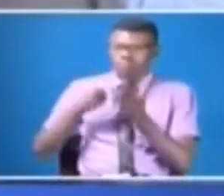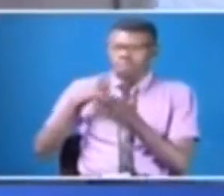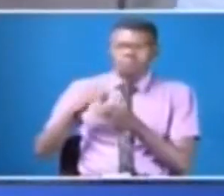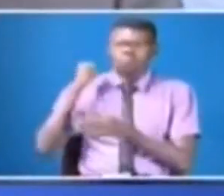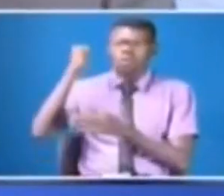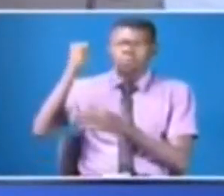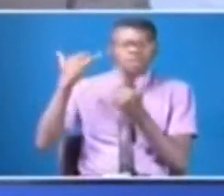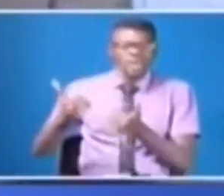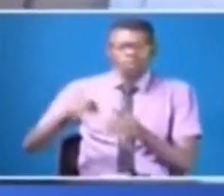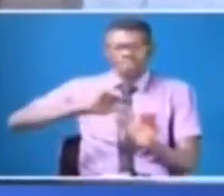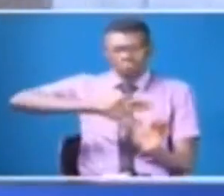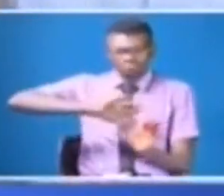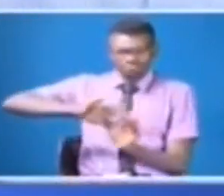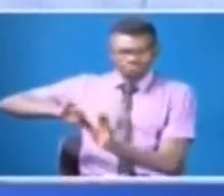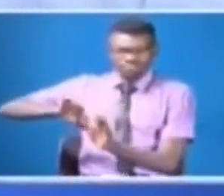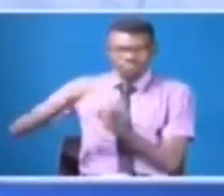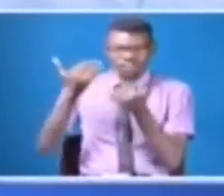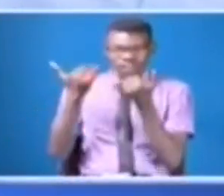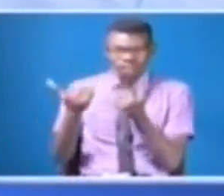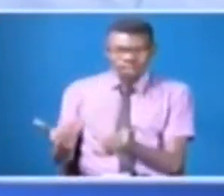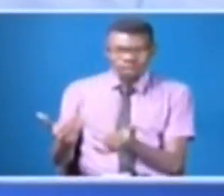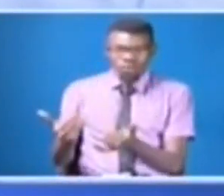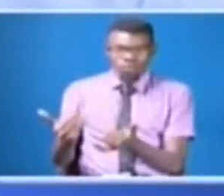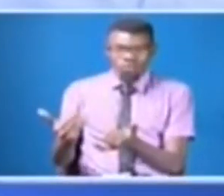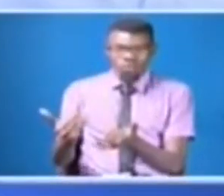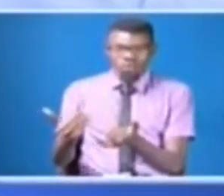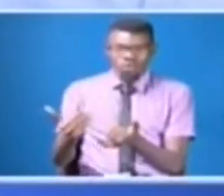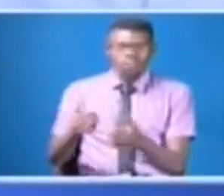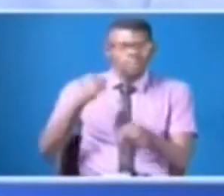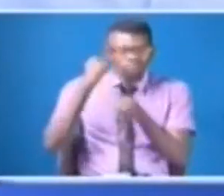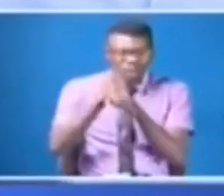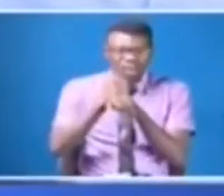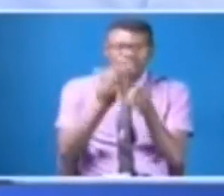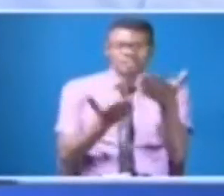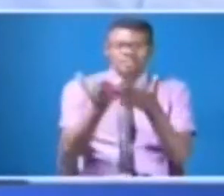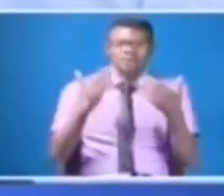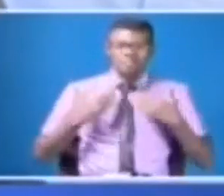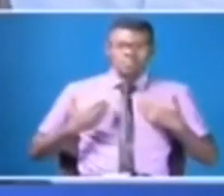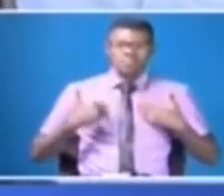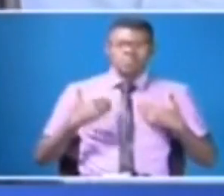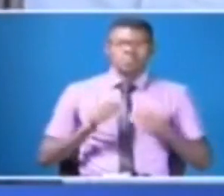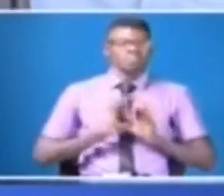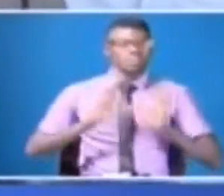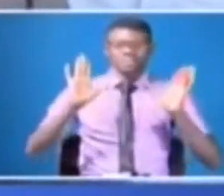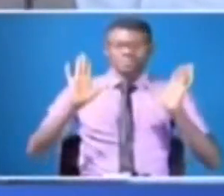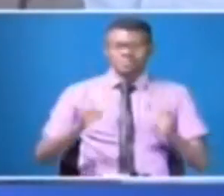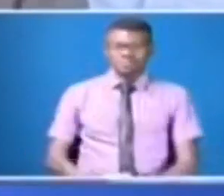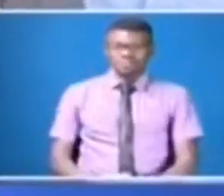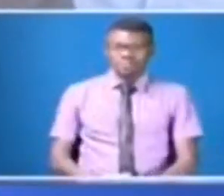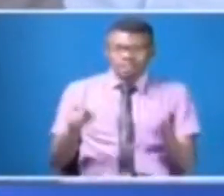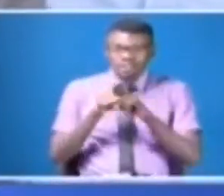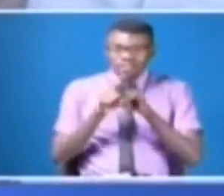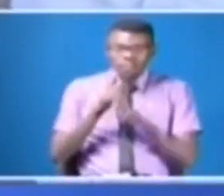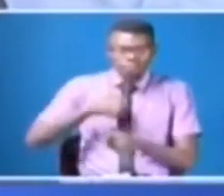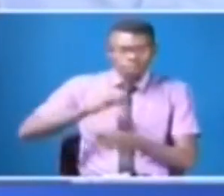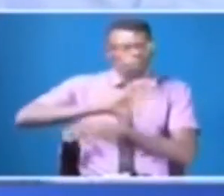siasa wakati huu. Wakati huu tufanyie wananchi kazi. Na hiyo tunasimamia